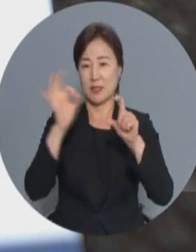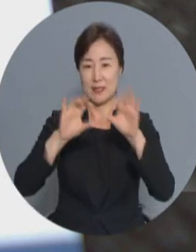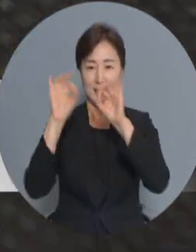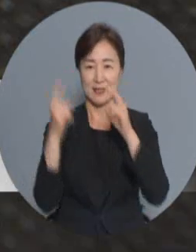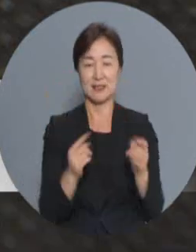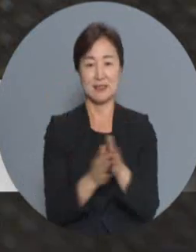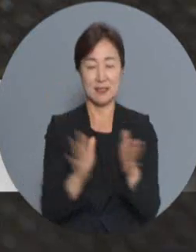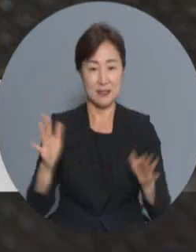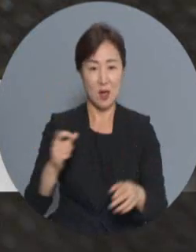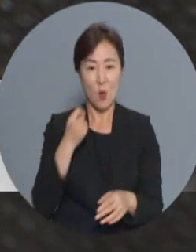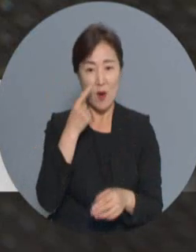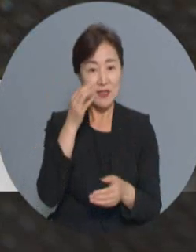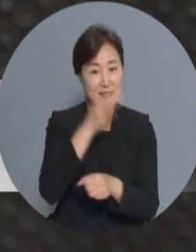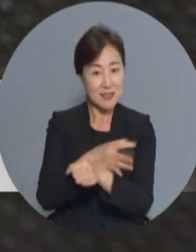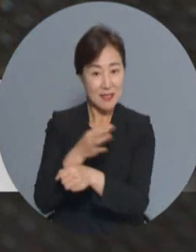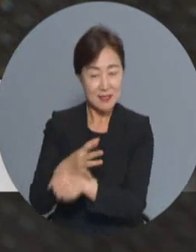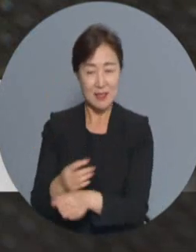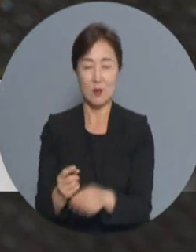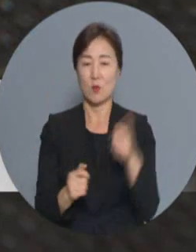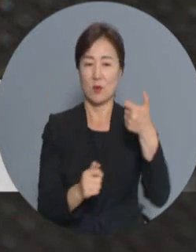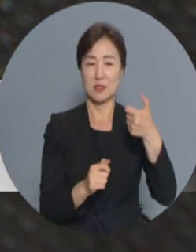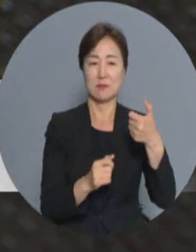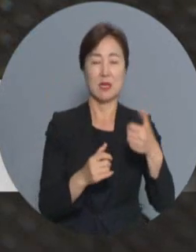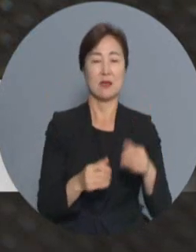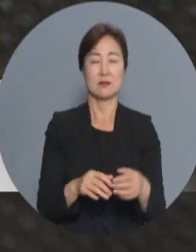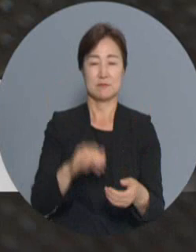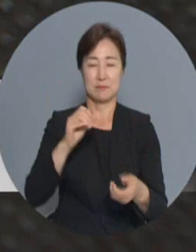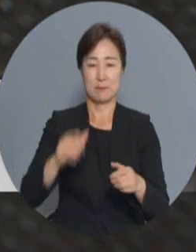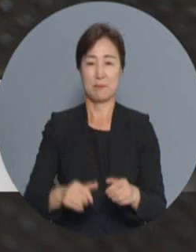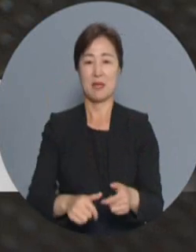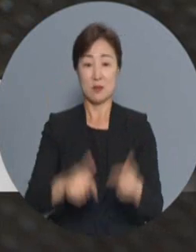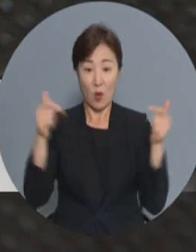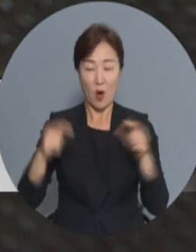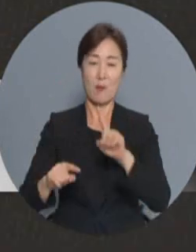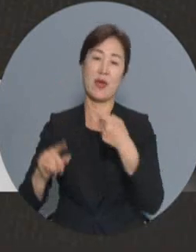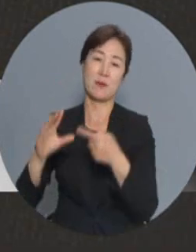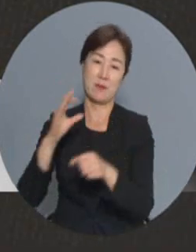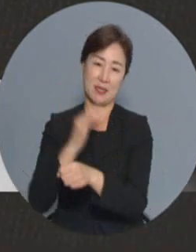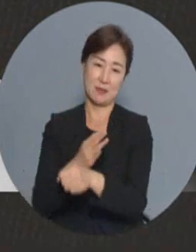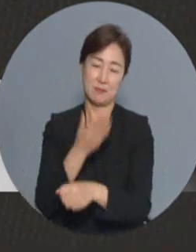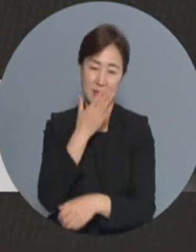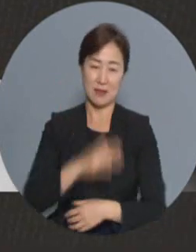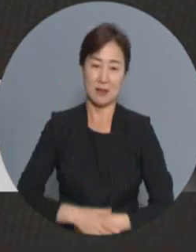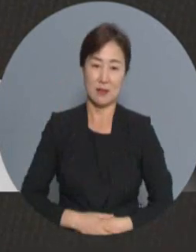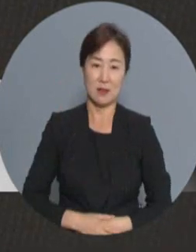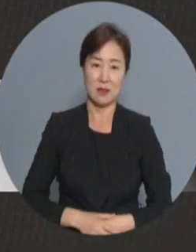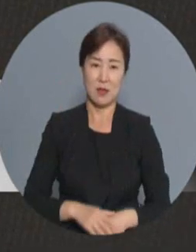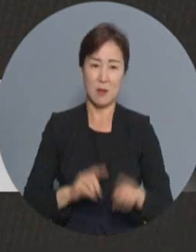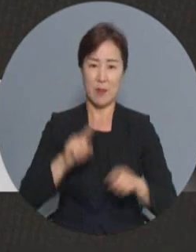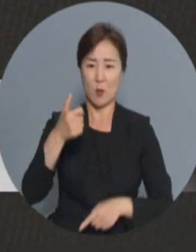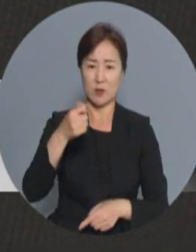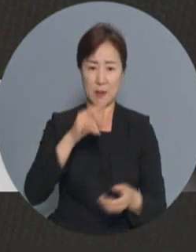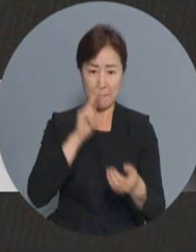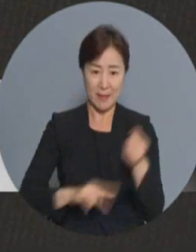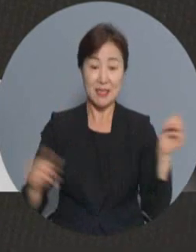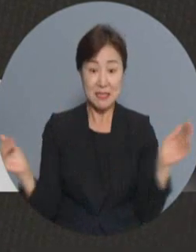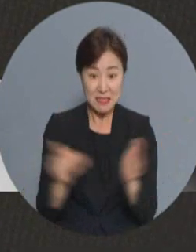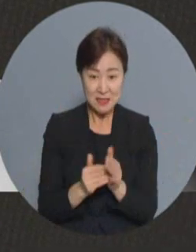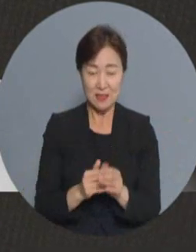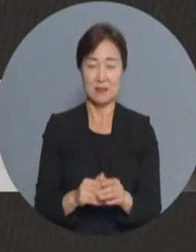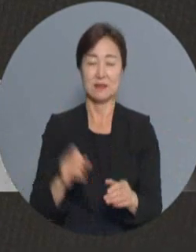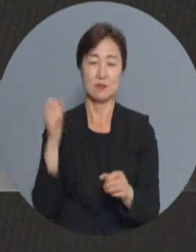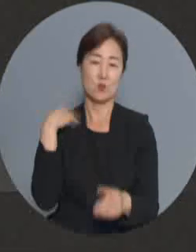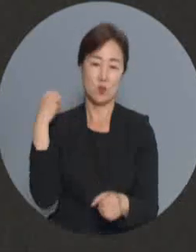월별 구매 한도액도 기존 50만 원에서 100만 원까지 가능하고 150억 원 판매가 완료되면 기존 10% 할인율로